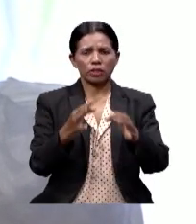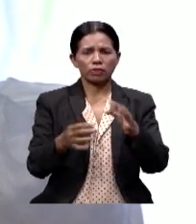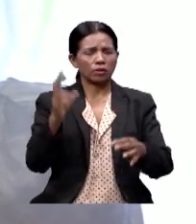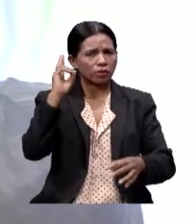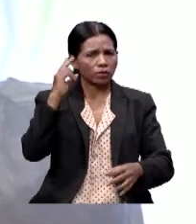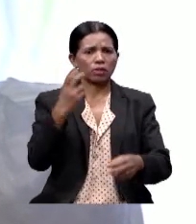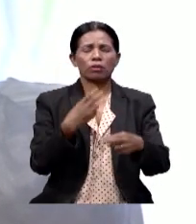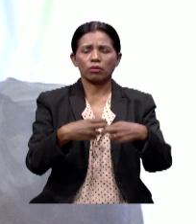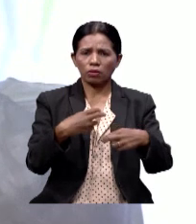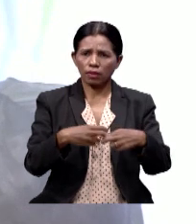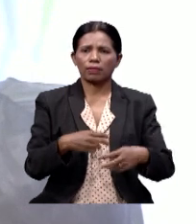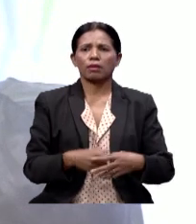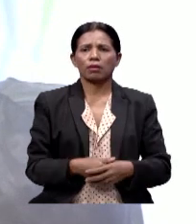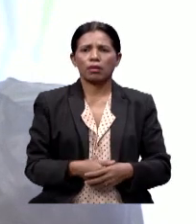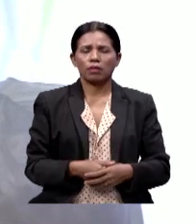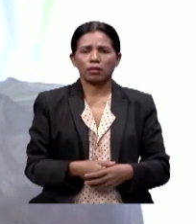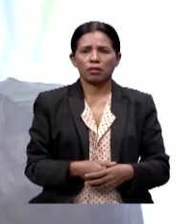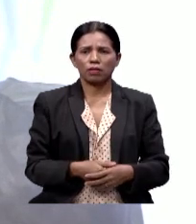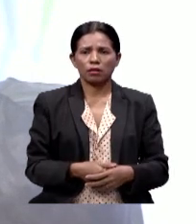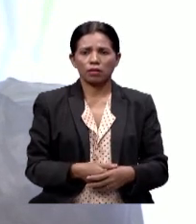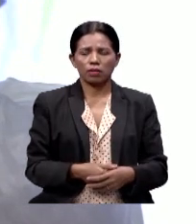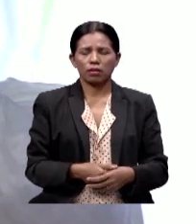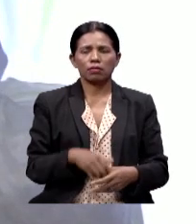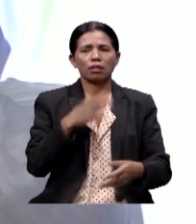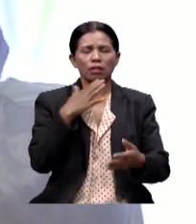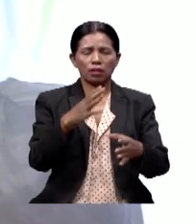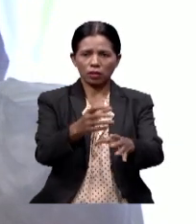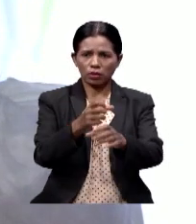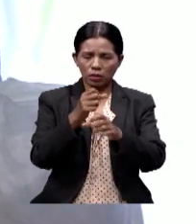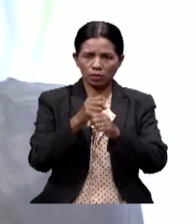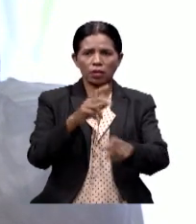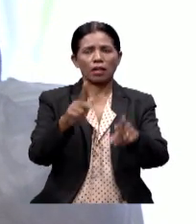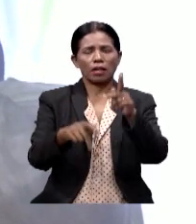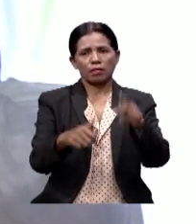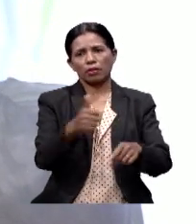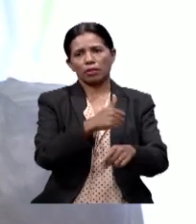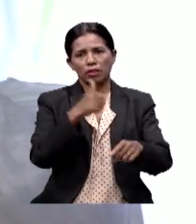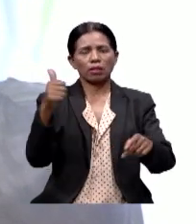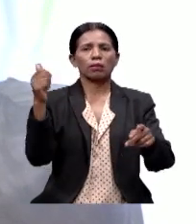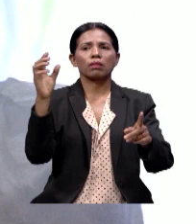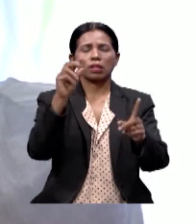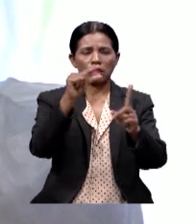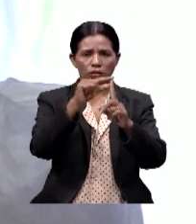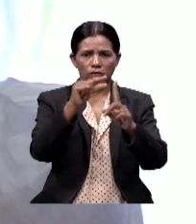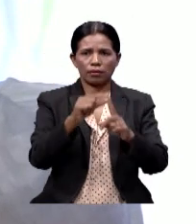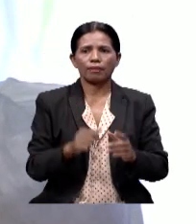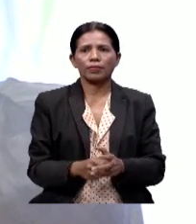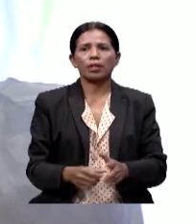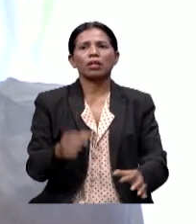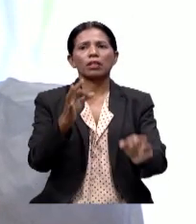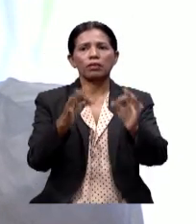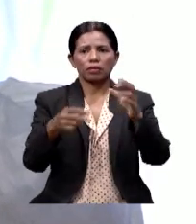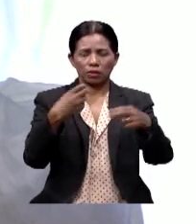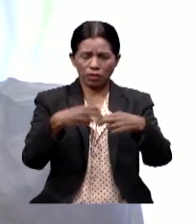rona, atu tang ni atu simu ema seluk ni nia lia fuang. Se ni susar